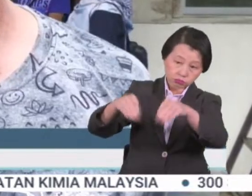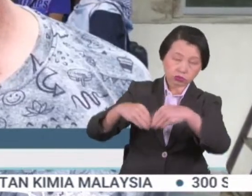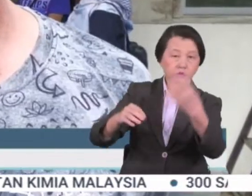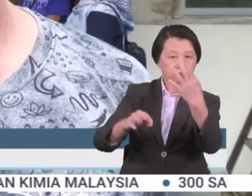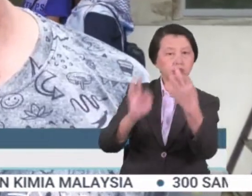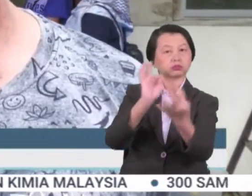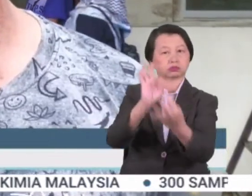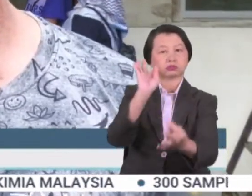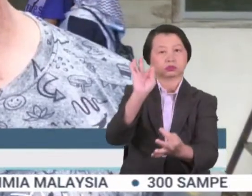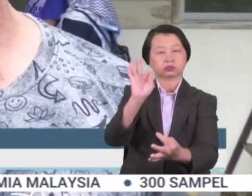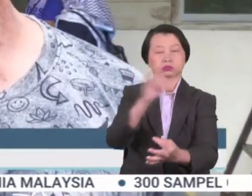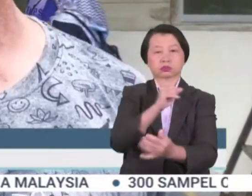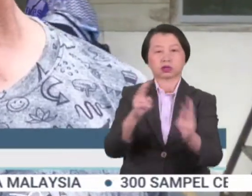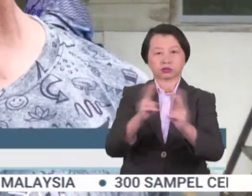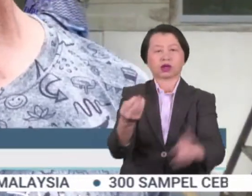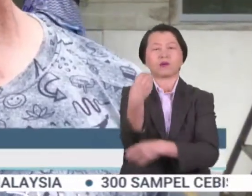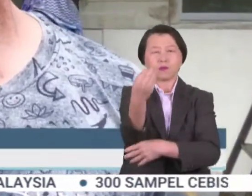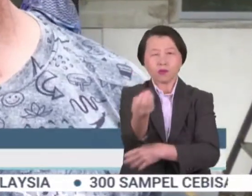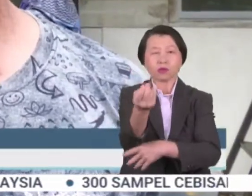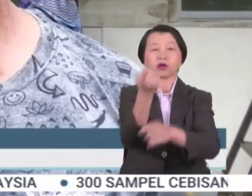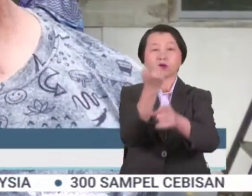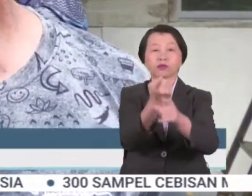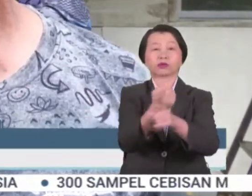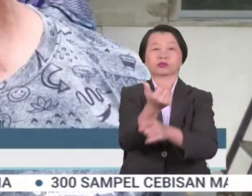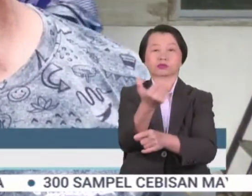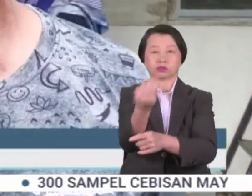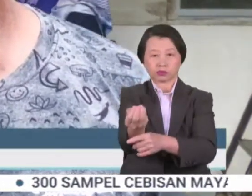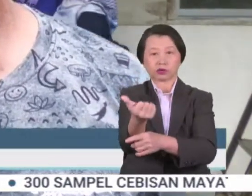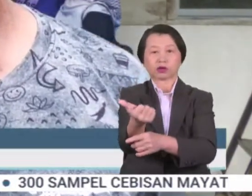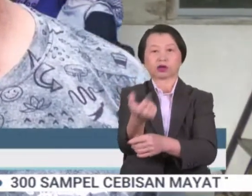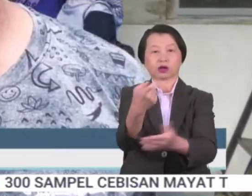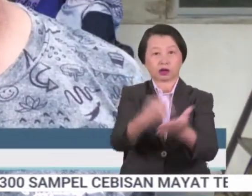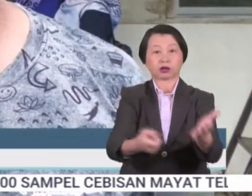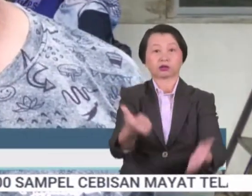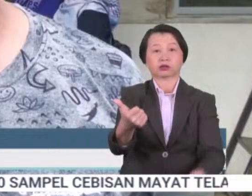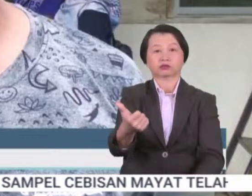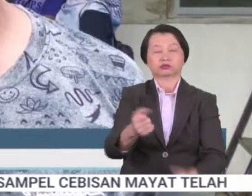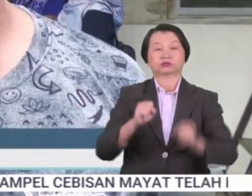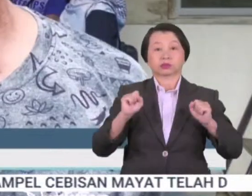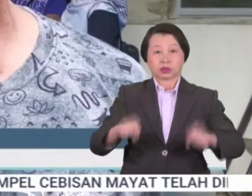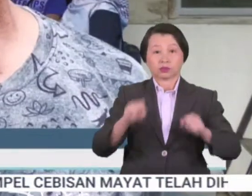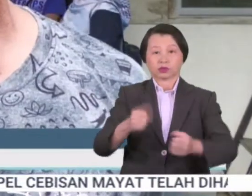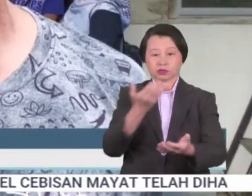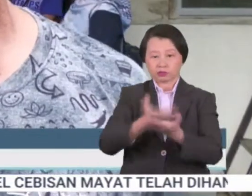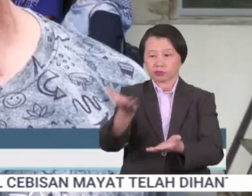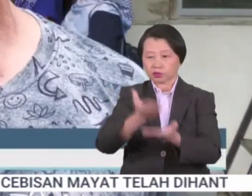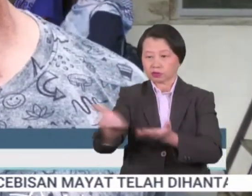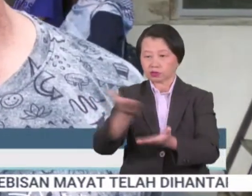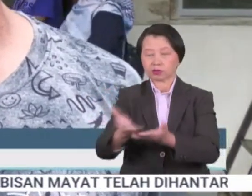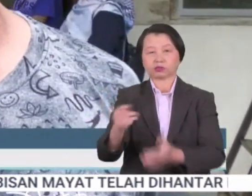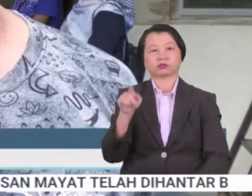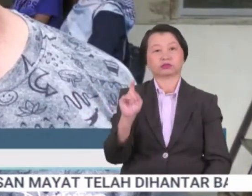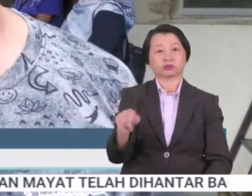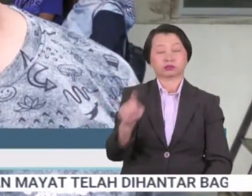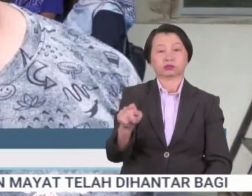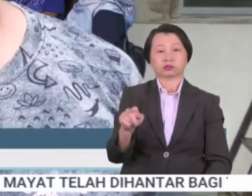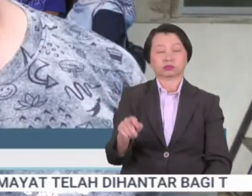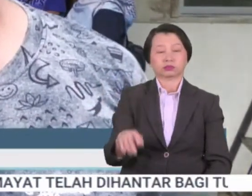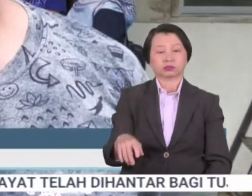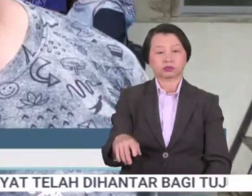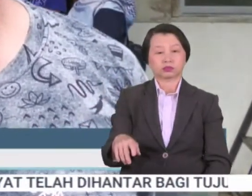berpatutan dan sangat murahlah harganya mampu beli Dan inilah